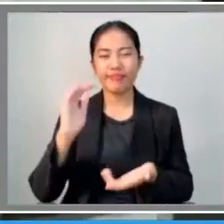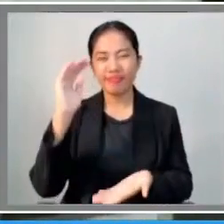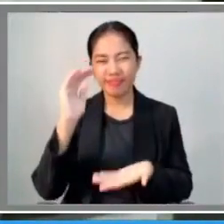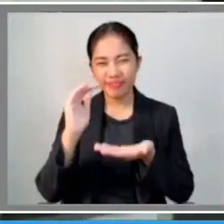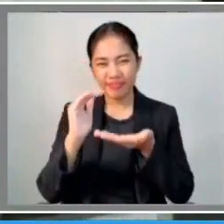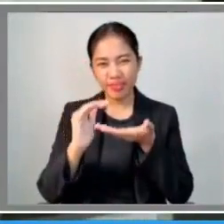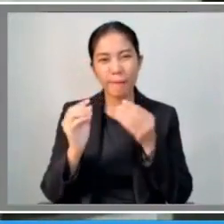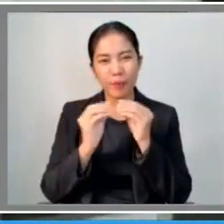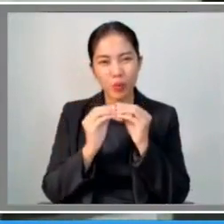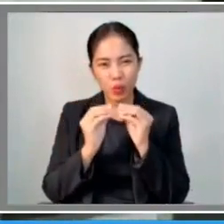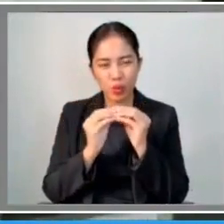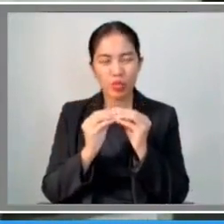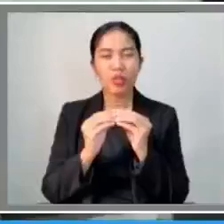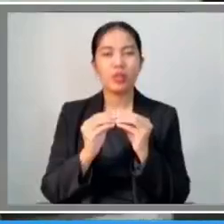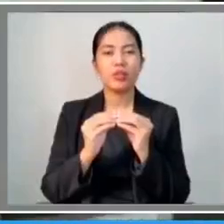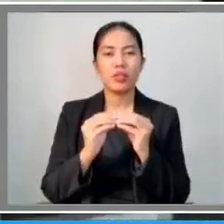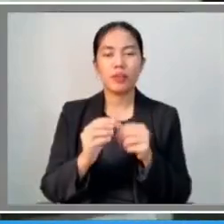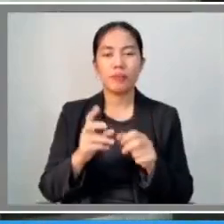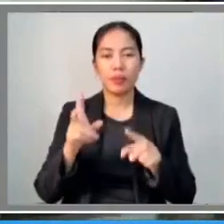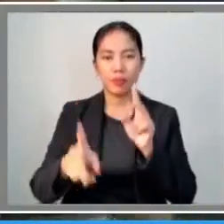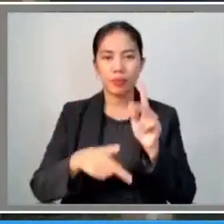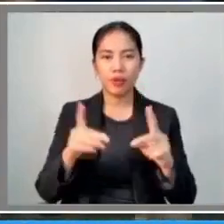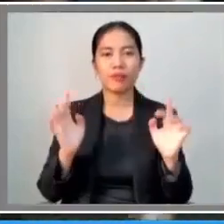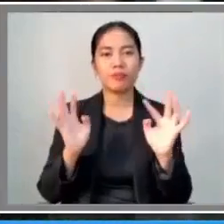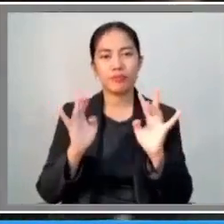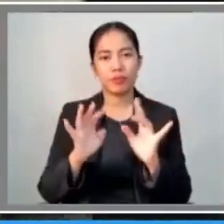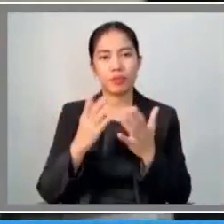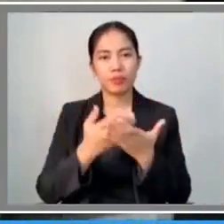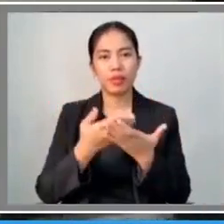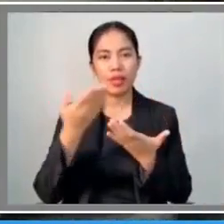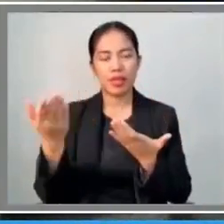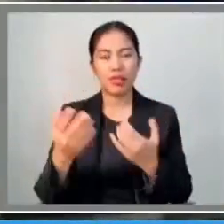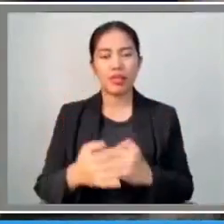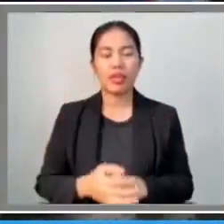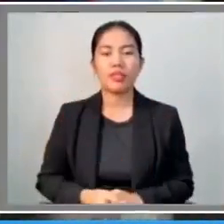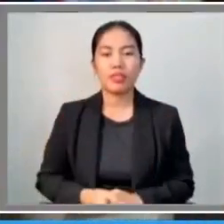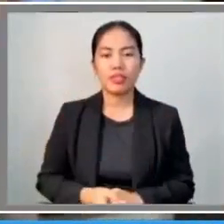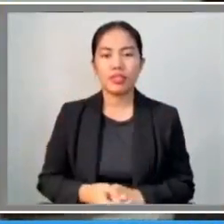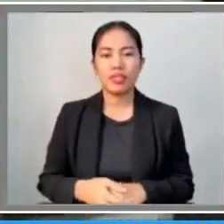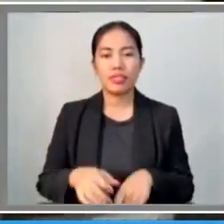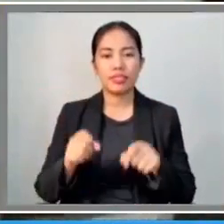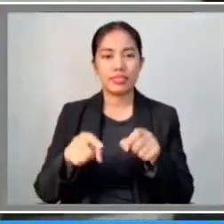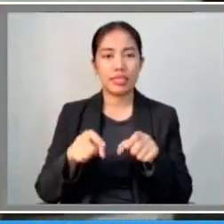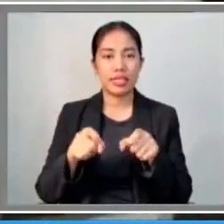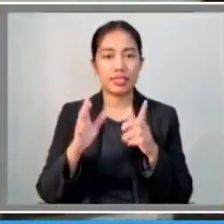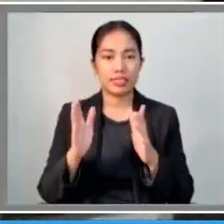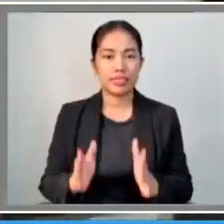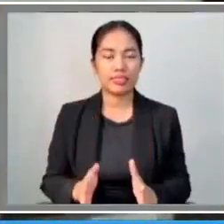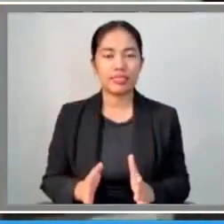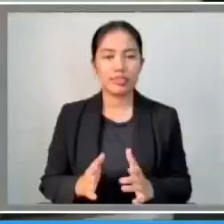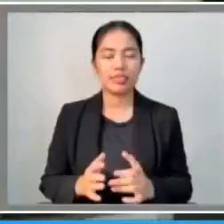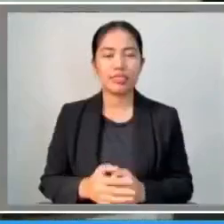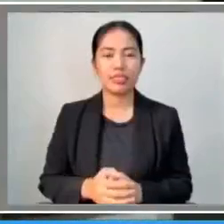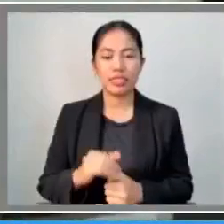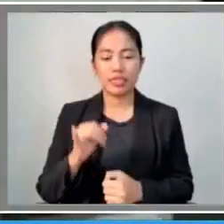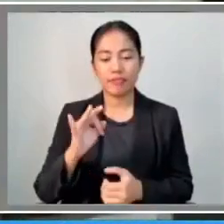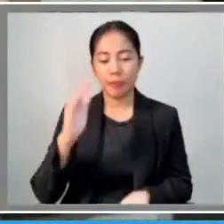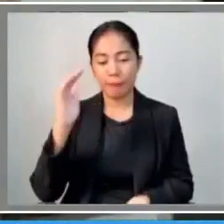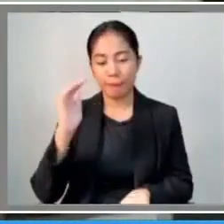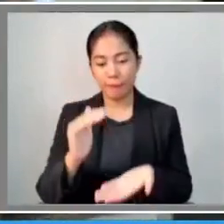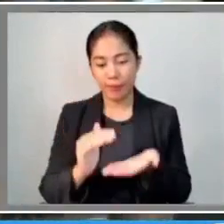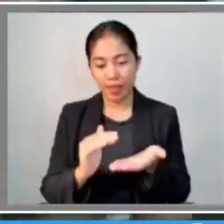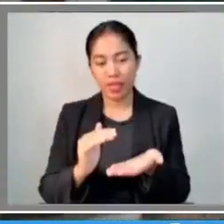ay mas marami itong mamimili. Sabi nga ng mga retailers, Connie, kahit binabaan itong presyo, kung wala naman talaga o kaunti naman itong